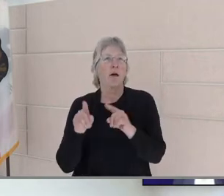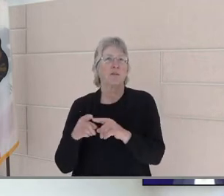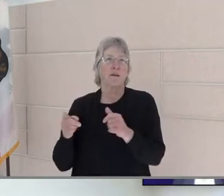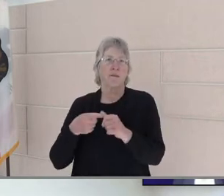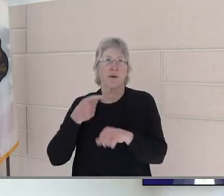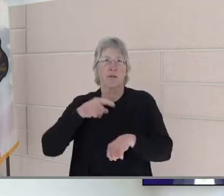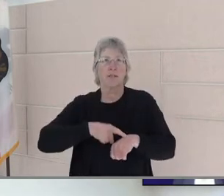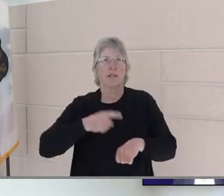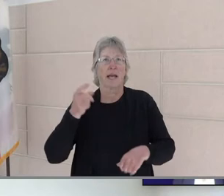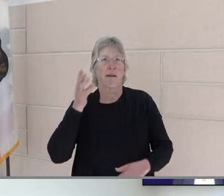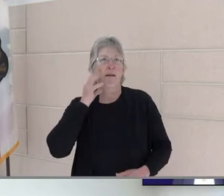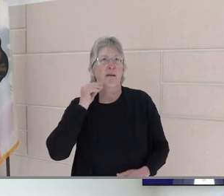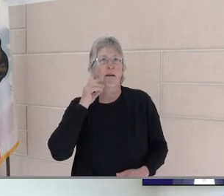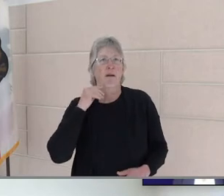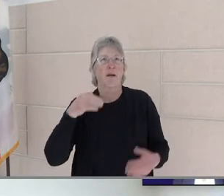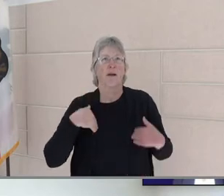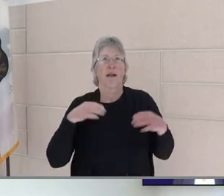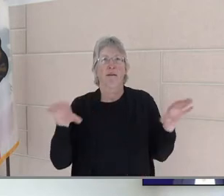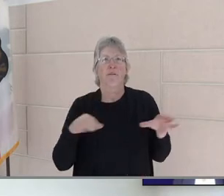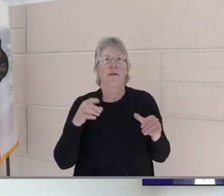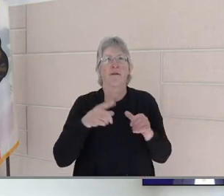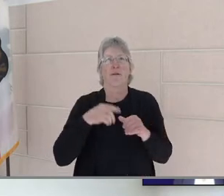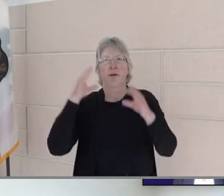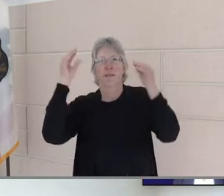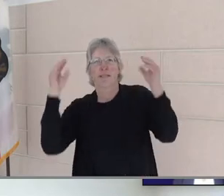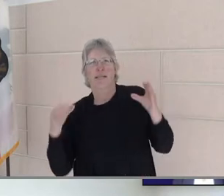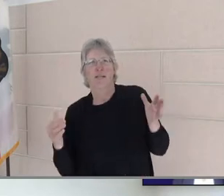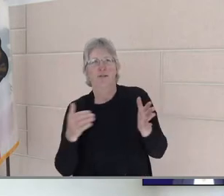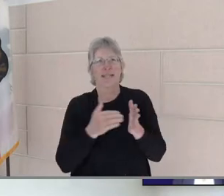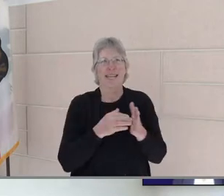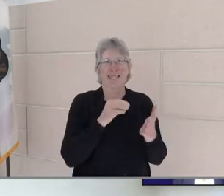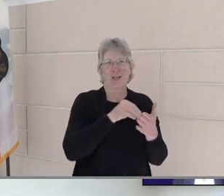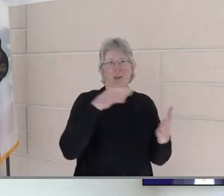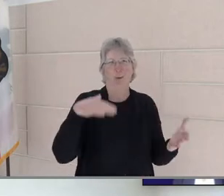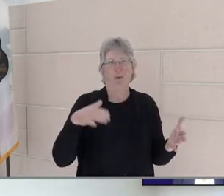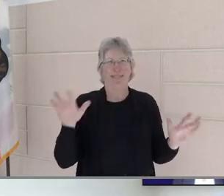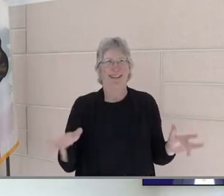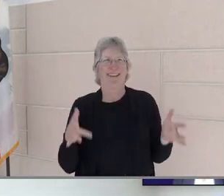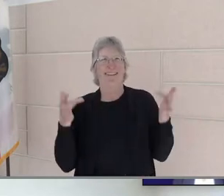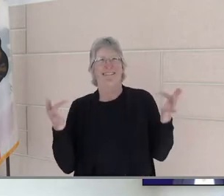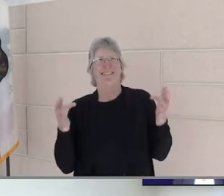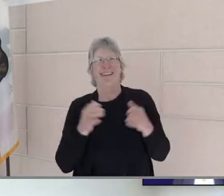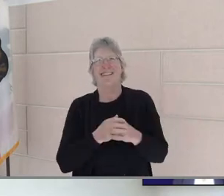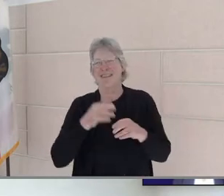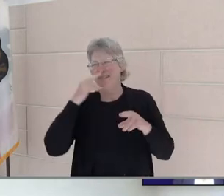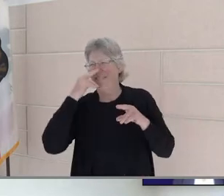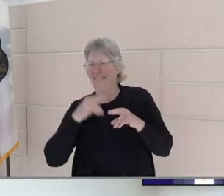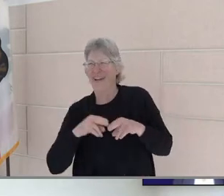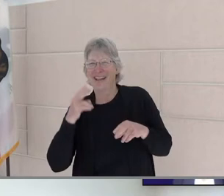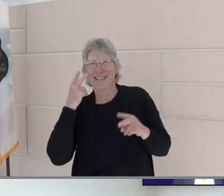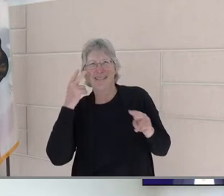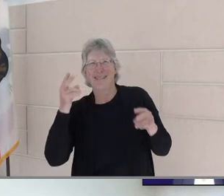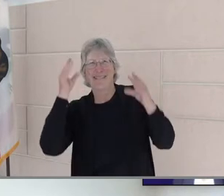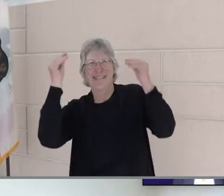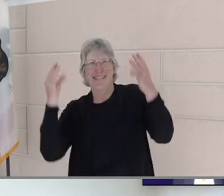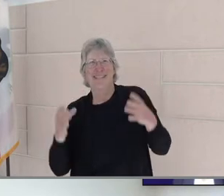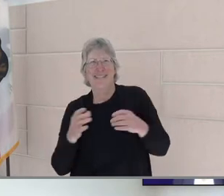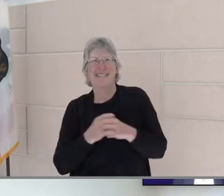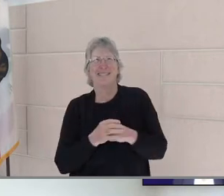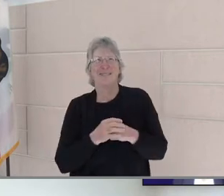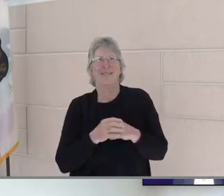លើកទី1ហើយគឺថាយើងបានធ្វើការប្រាំងប្រជែងរវាងគ្រូហើយនិងសិស្ស